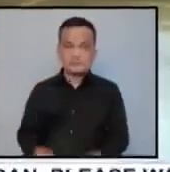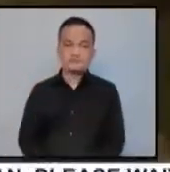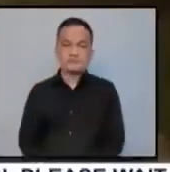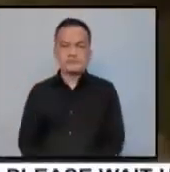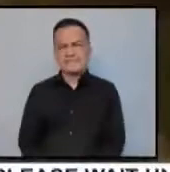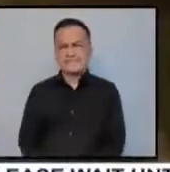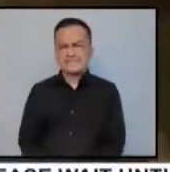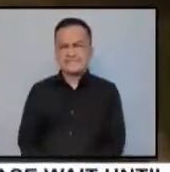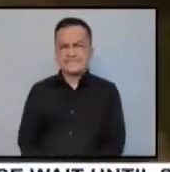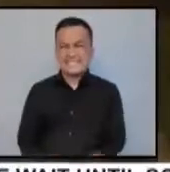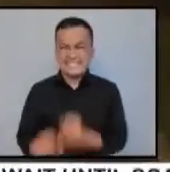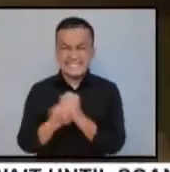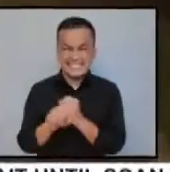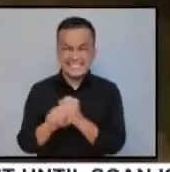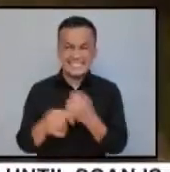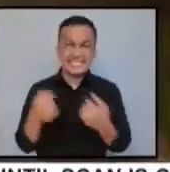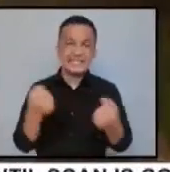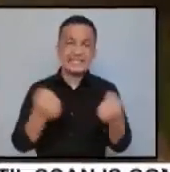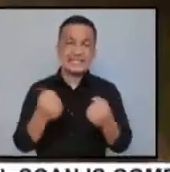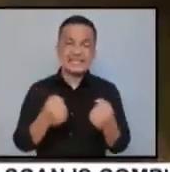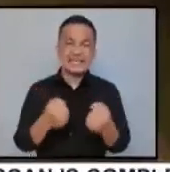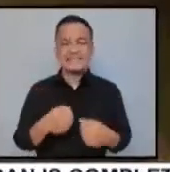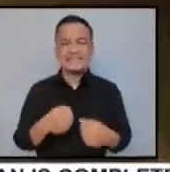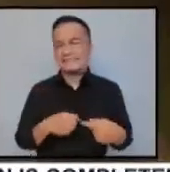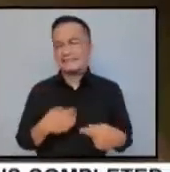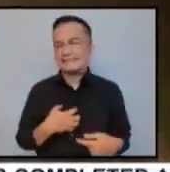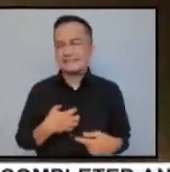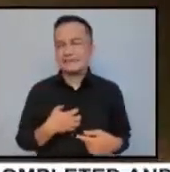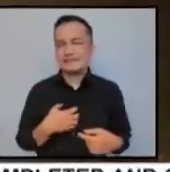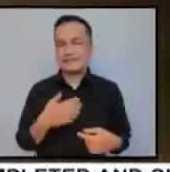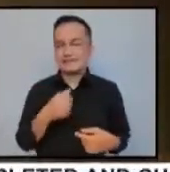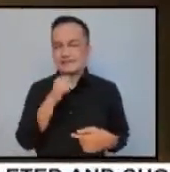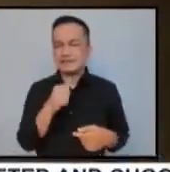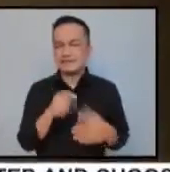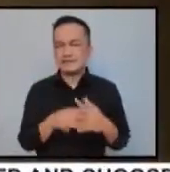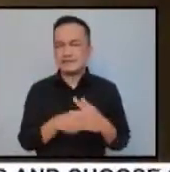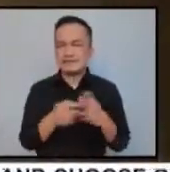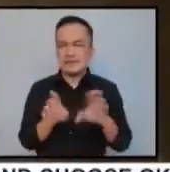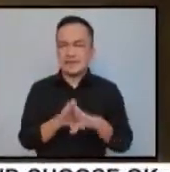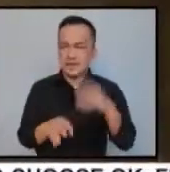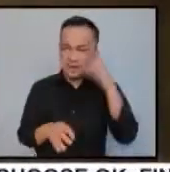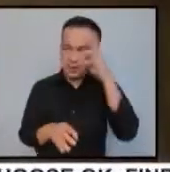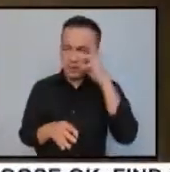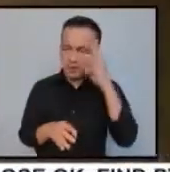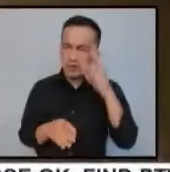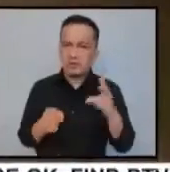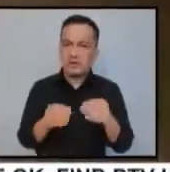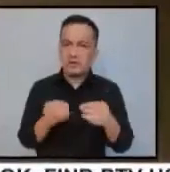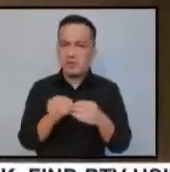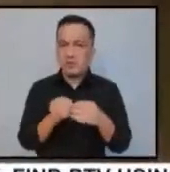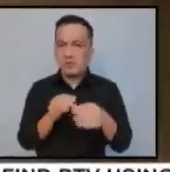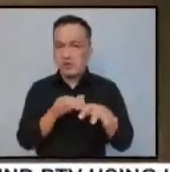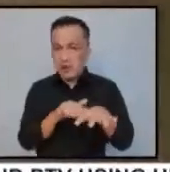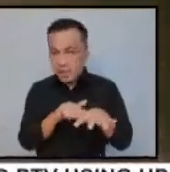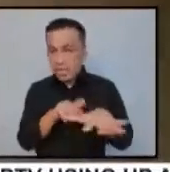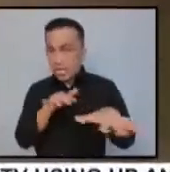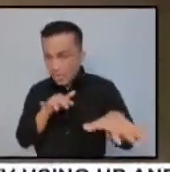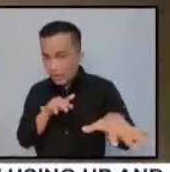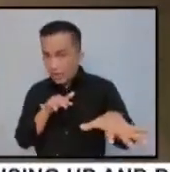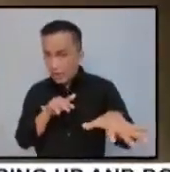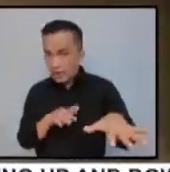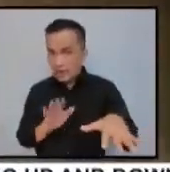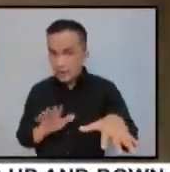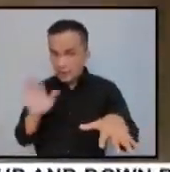pa man nagsisimula ang pagsasara nito. Inaalala nila na mas mabigat na daloy na trapiko sa kanilang